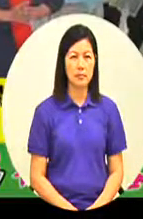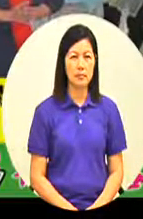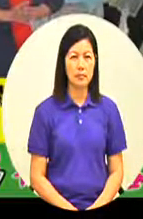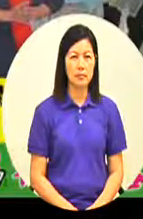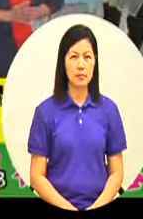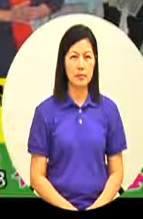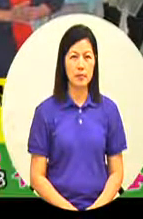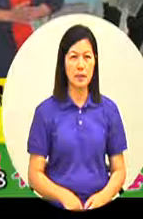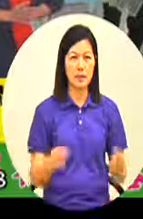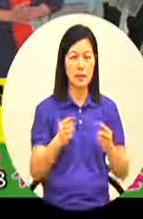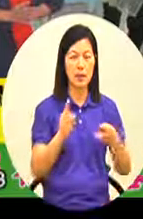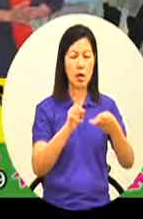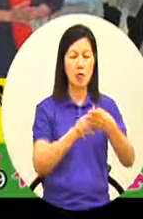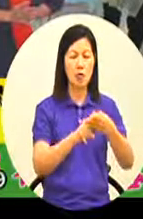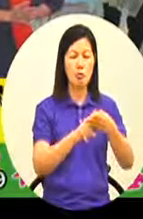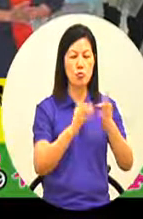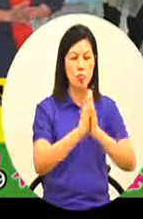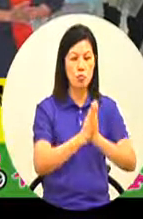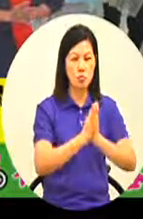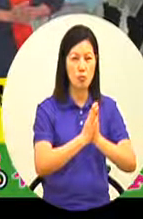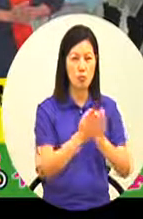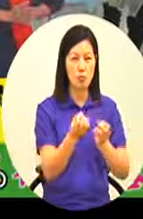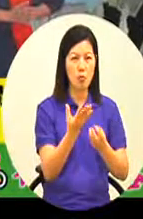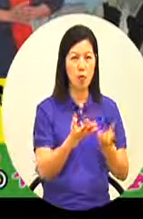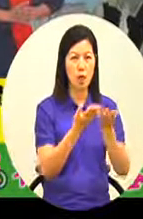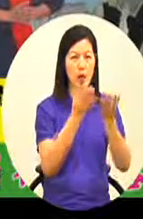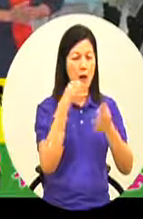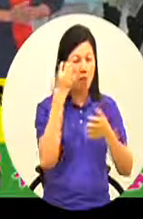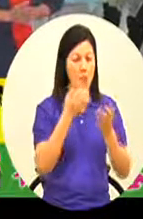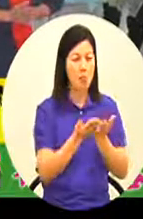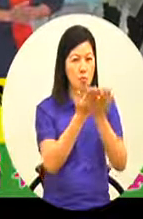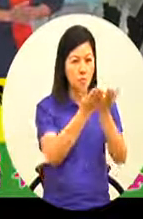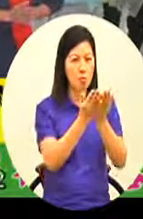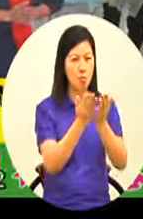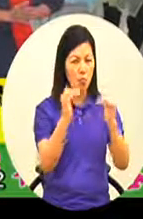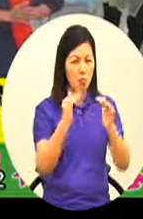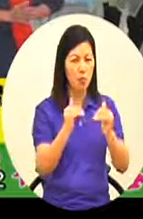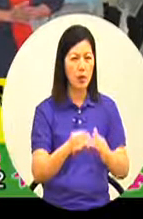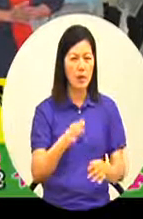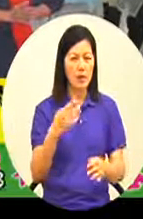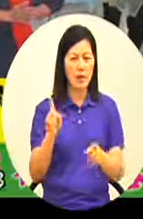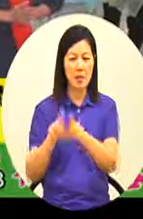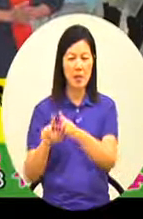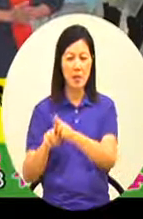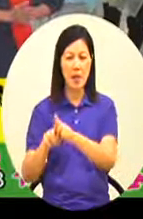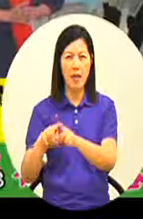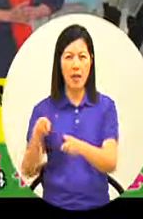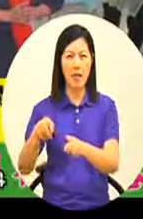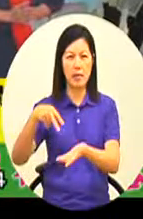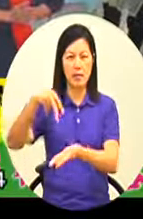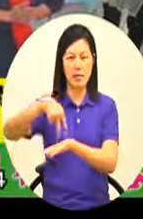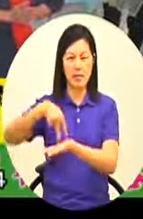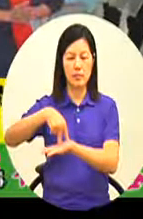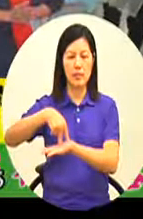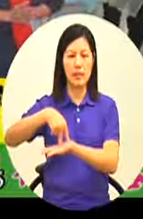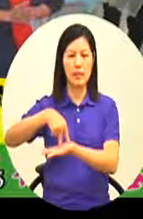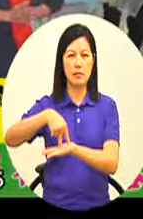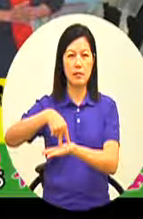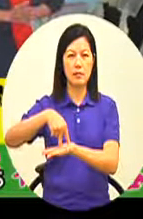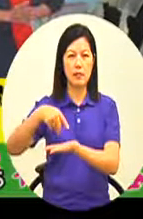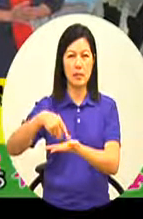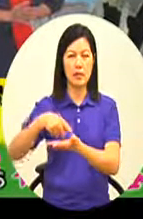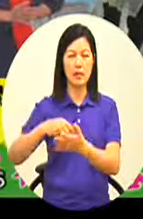哦，主祭者上香献花，哦，献果行祭拜礼。那我们陪祭者伊就是徛停停，这种叫